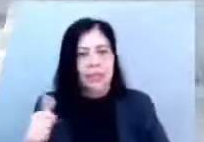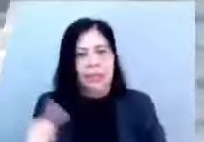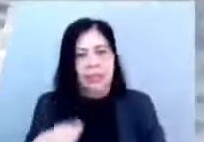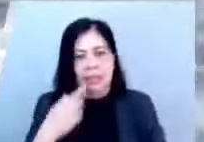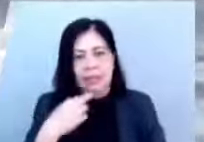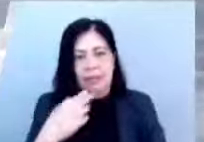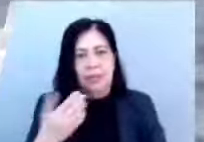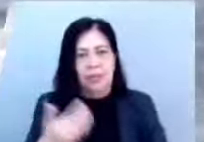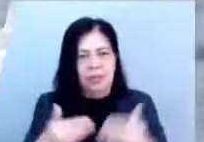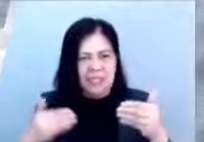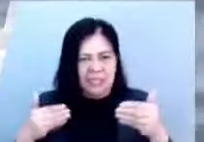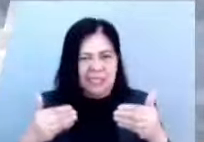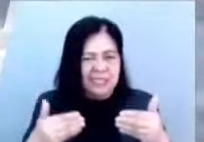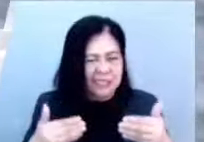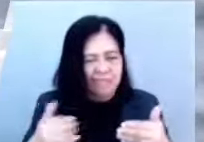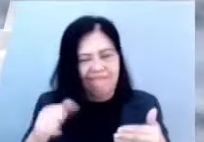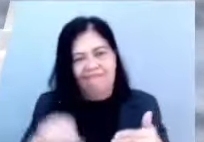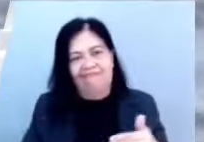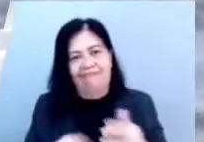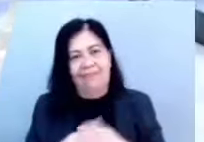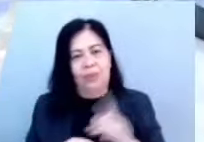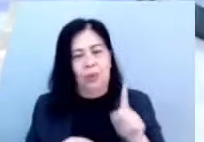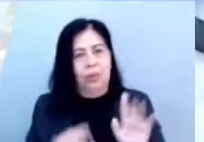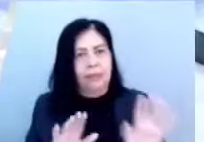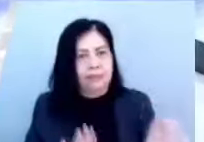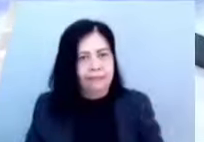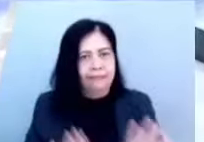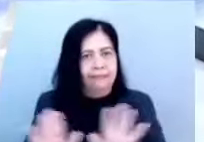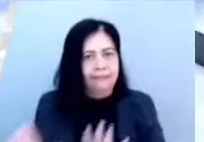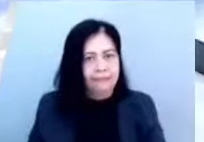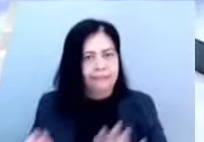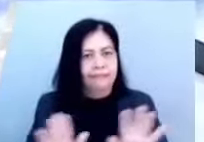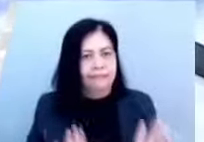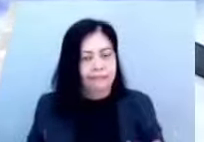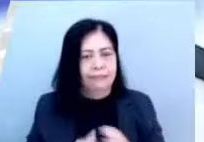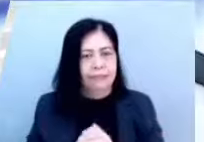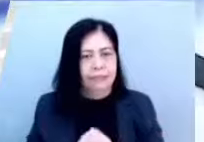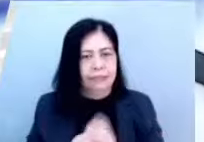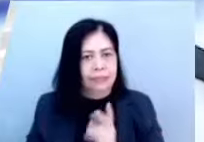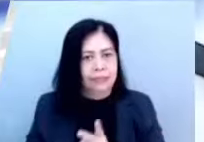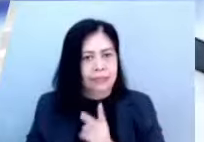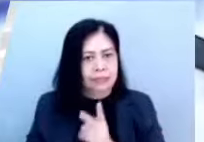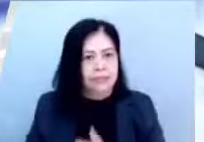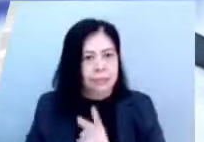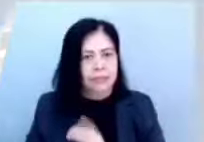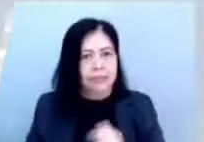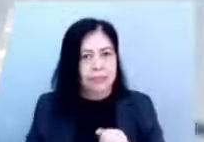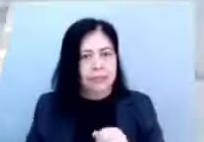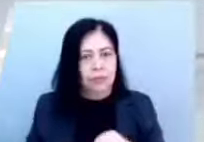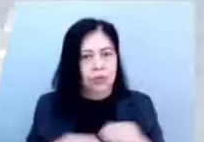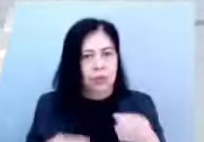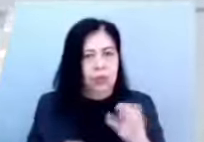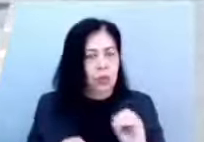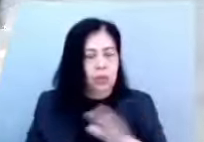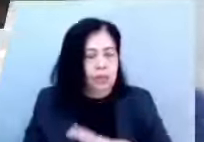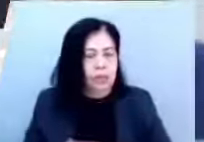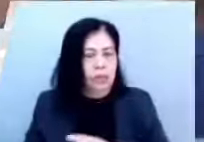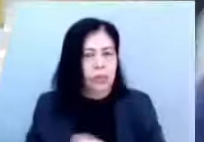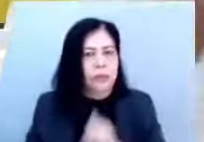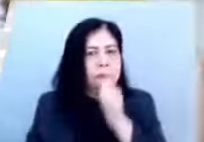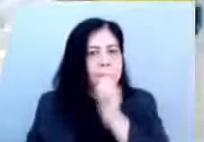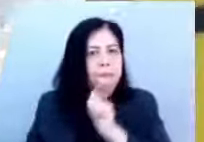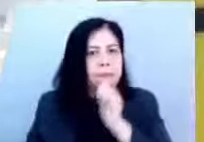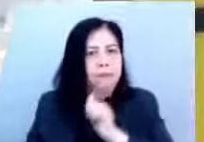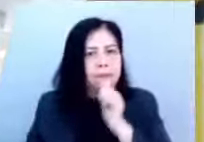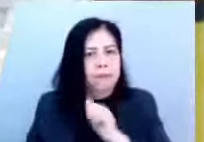makahabol sa second set. One game at a time lang po kami, tsaka mag-enjoy lang po sa loob ng court, tsaka wala pong pressure. Sinagalan po namin every